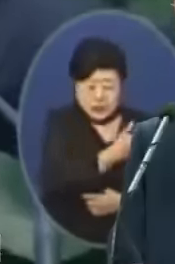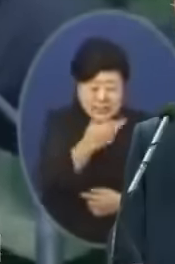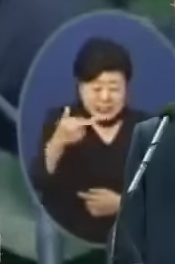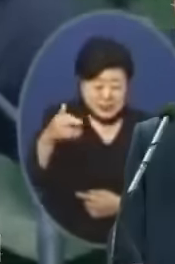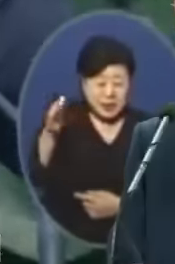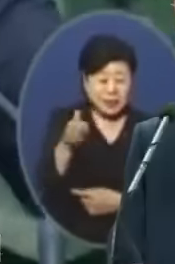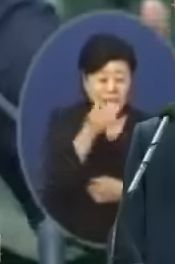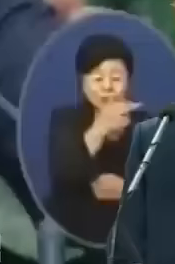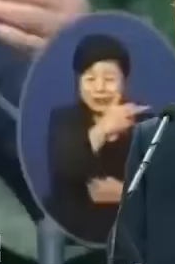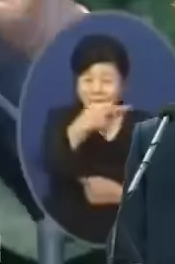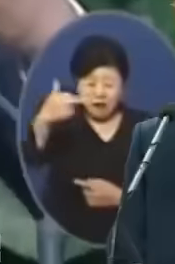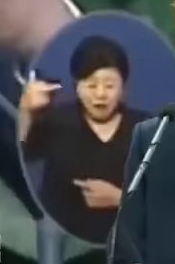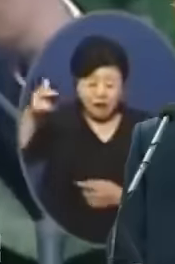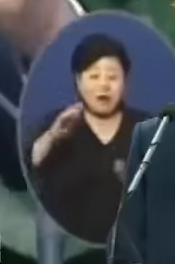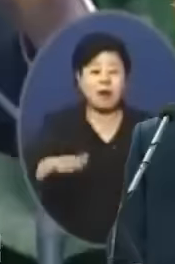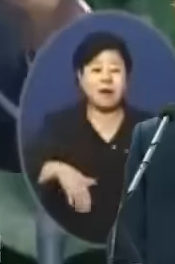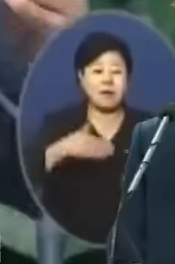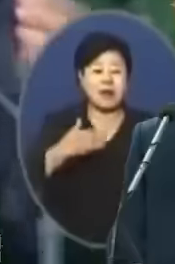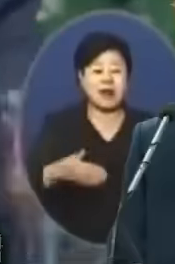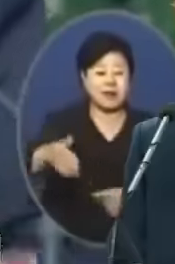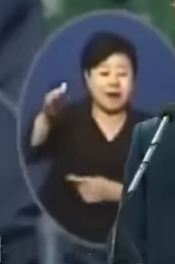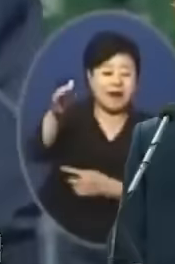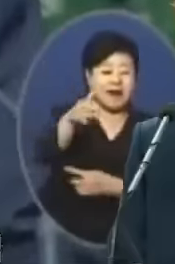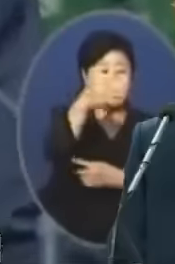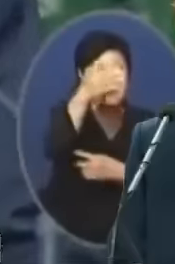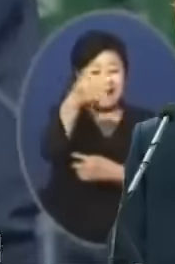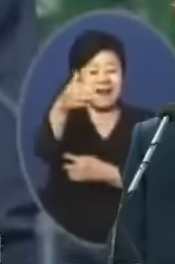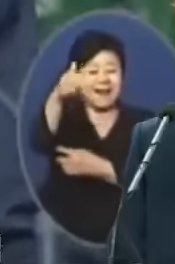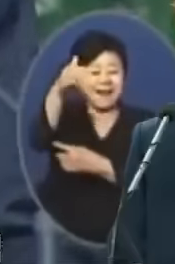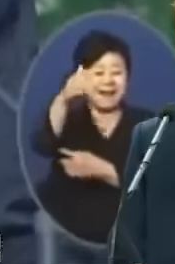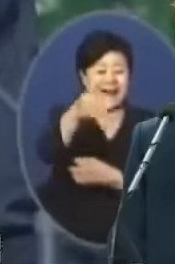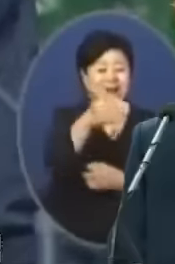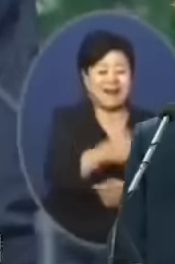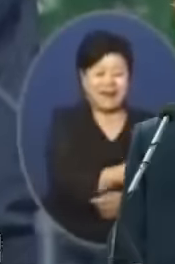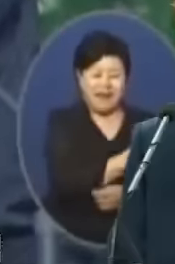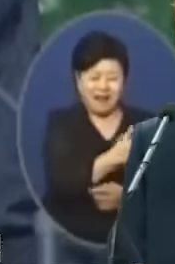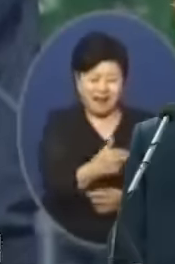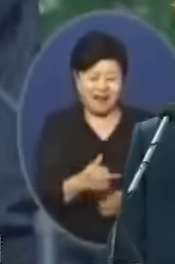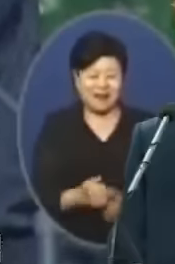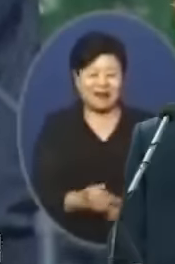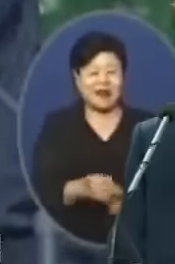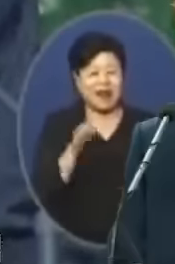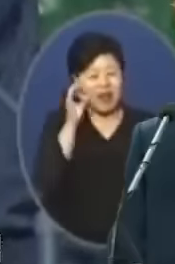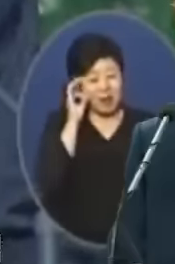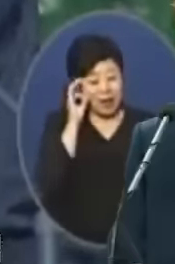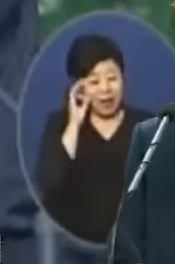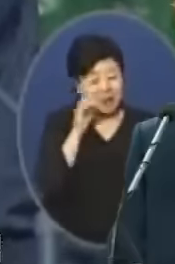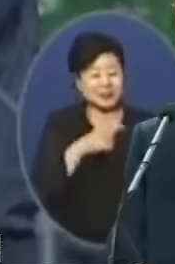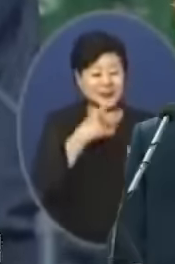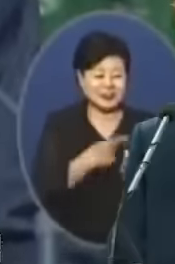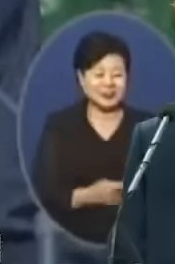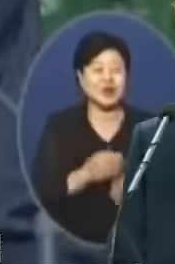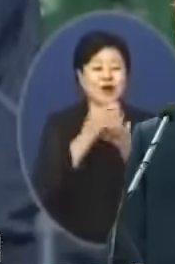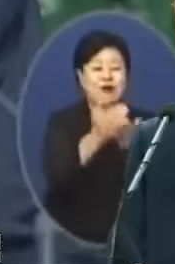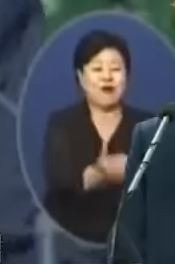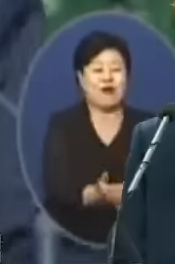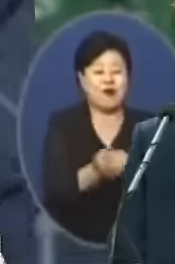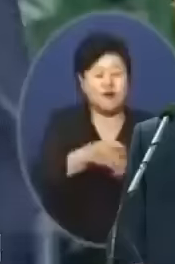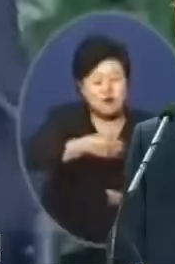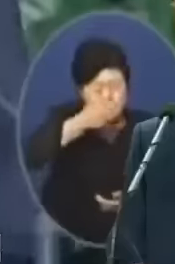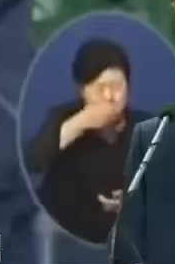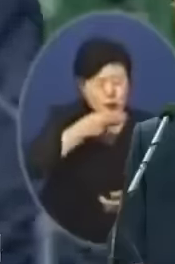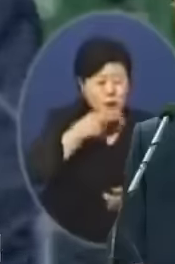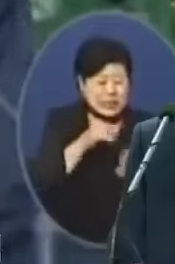달는데 돛이 바람에 밀려가는 것은 여러분이 아무 일도 안 해도 자연적으로 되는 것입니다. 꿈이 없는